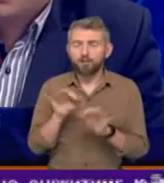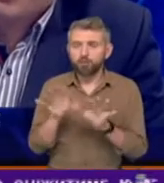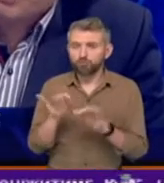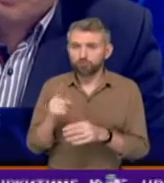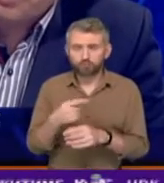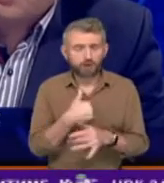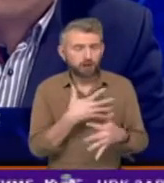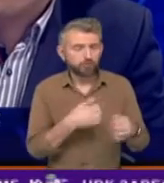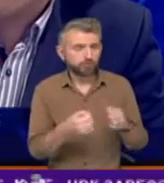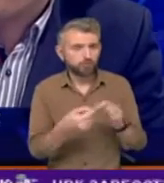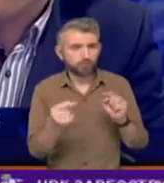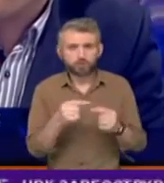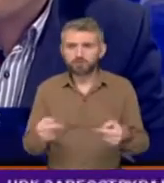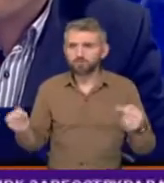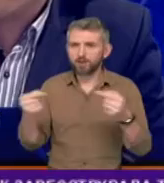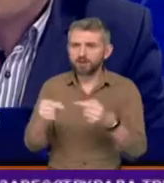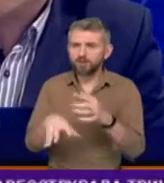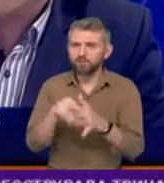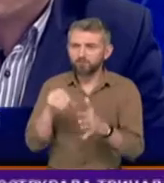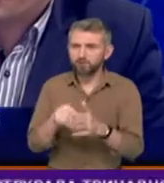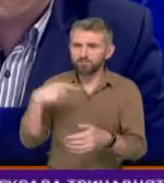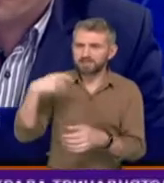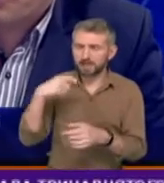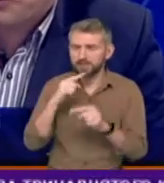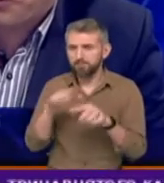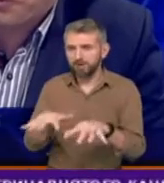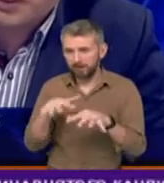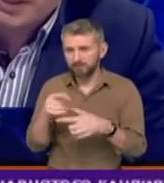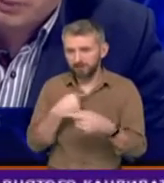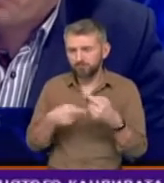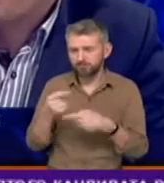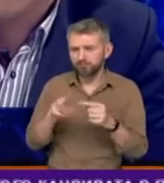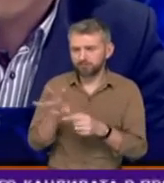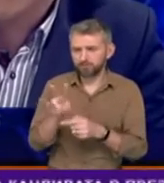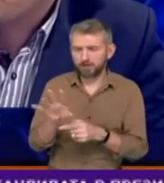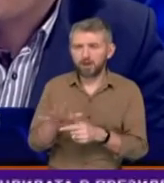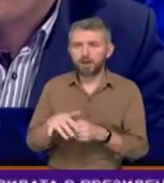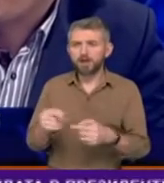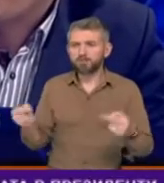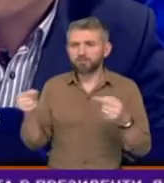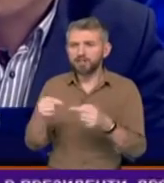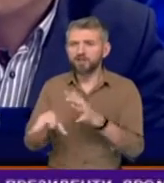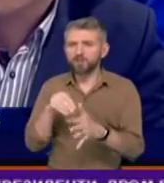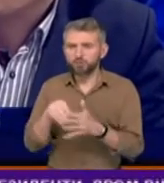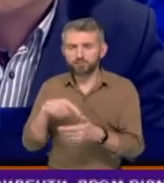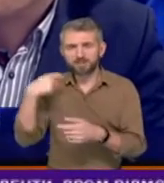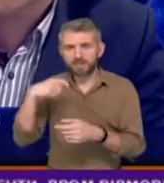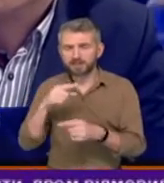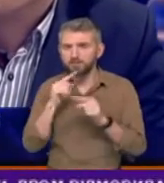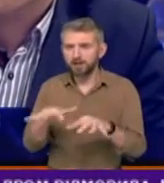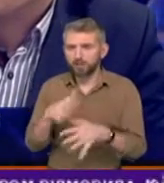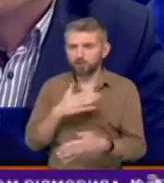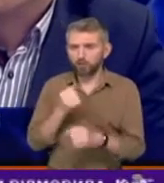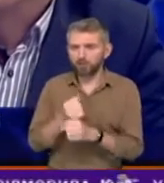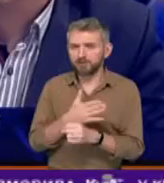Категорично тому, що, проти. Дивіться, співпадіння виборів президентських і парламентських, я буквально на секундочку поверну вам слово, вибачте. Співпадіння виборів президентських і парламентських робить нашу систему тепер